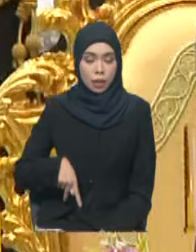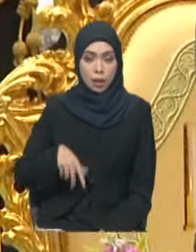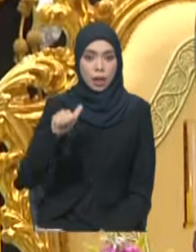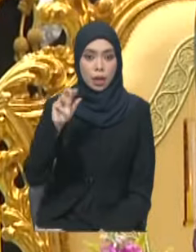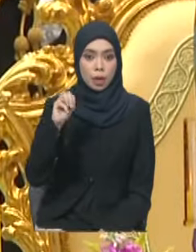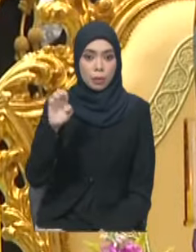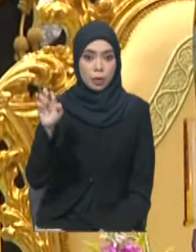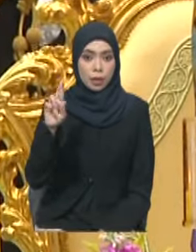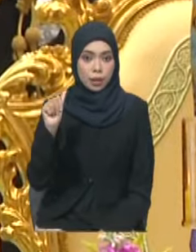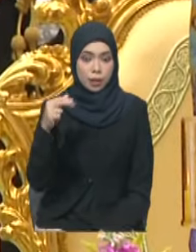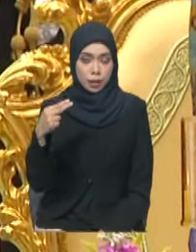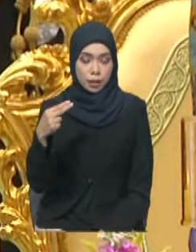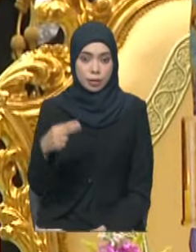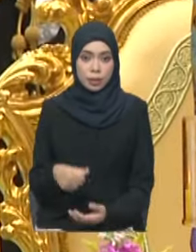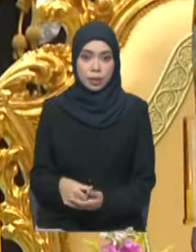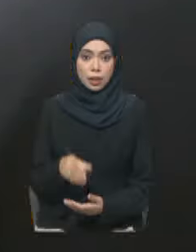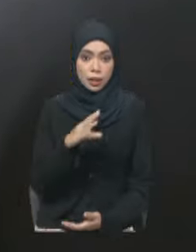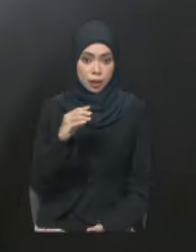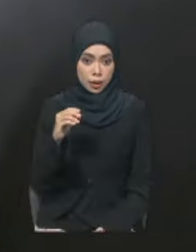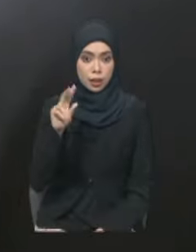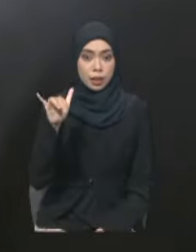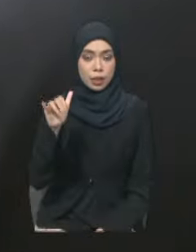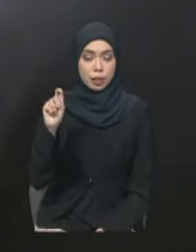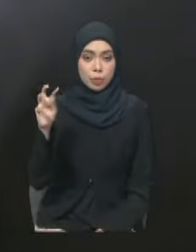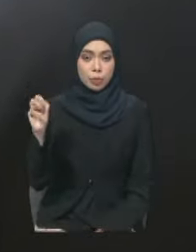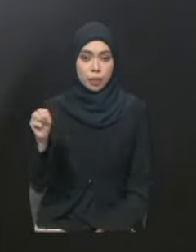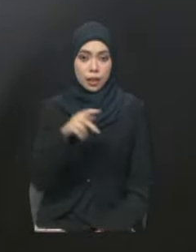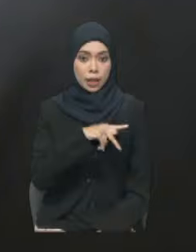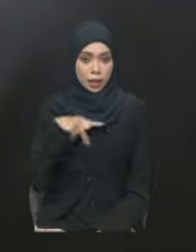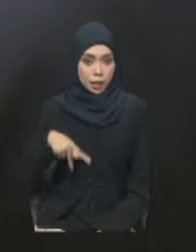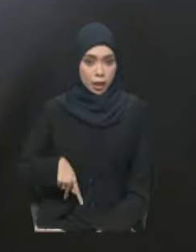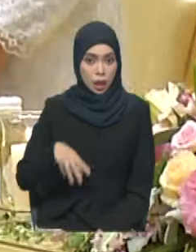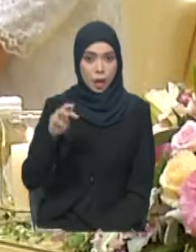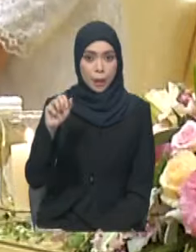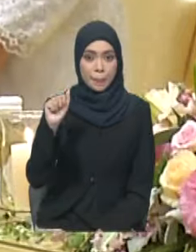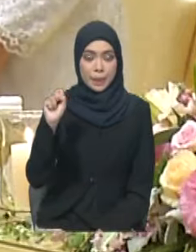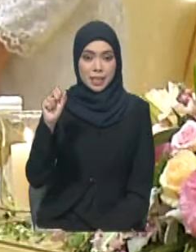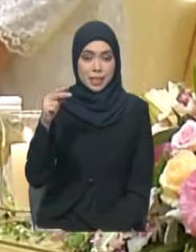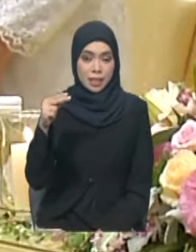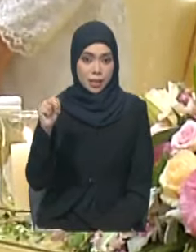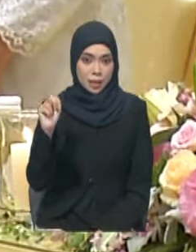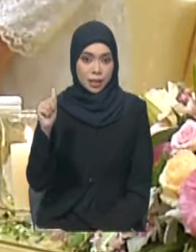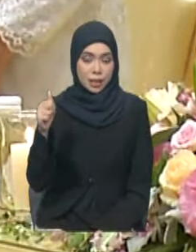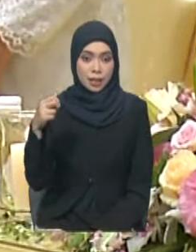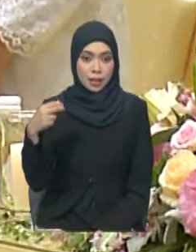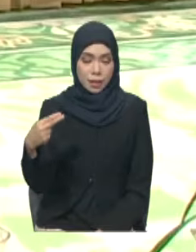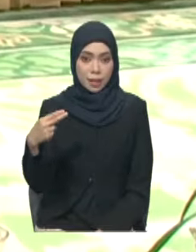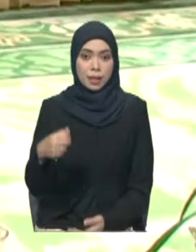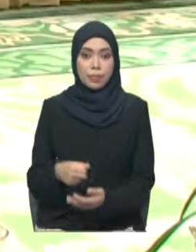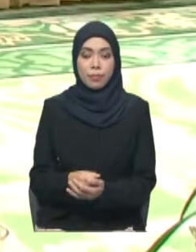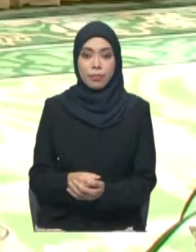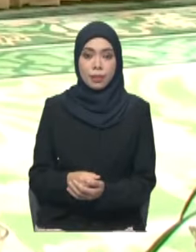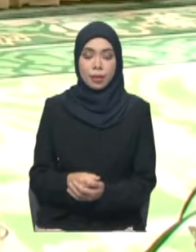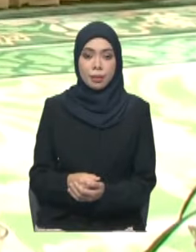Amirah Wardatul Bolkiah. Yang Teramat Mulia Paduka Seri Pangeran Anak Puteri Hajah Masna, Ambassador at Large di Kementerian Hal Ehwal